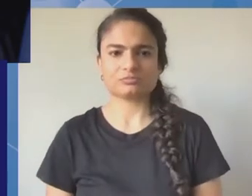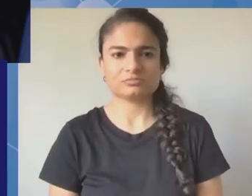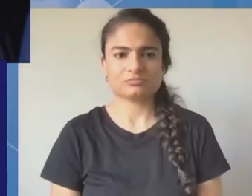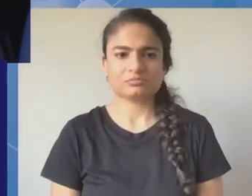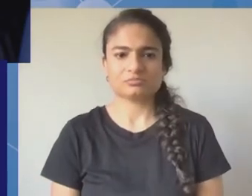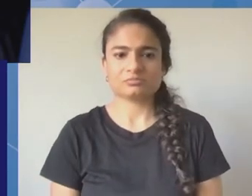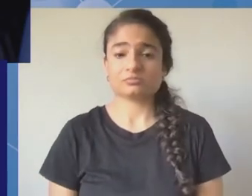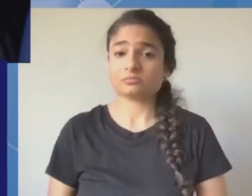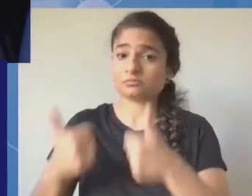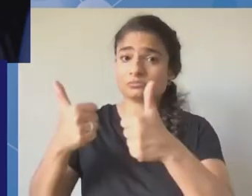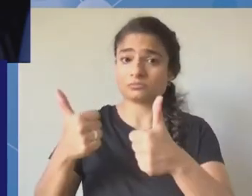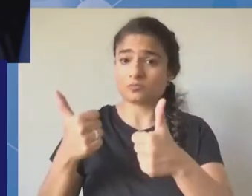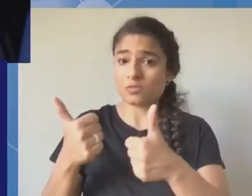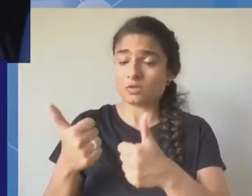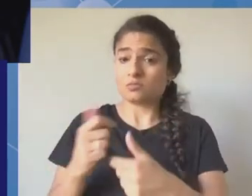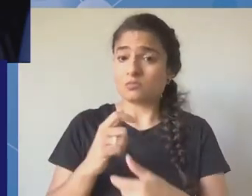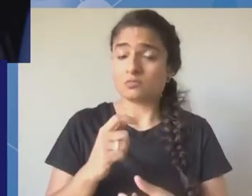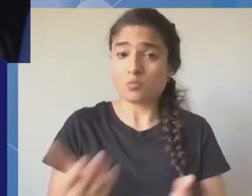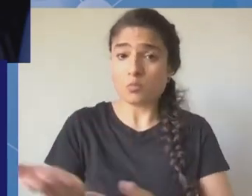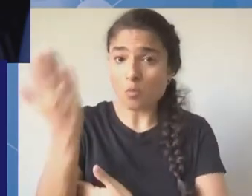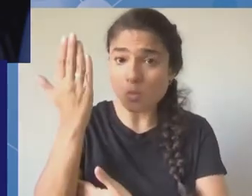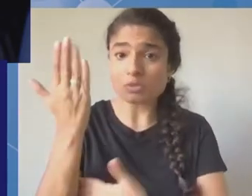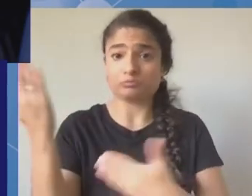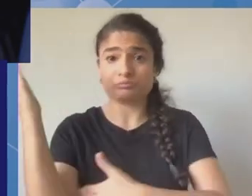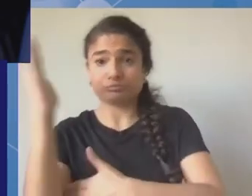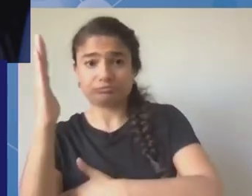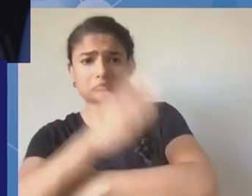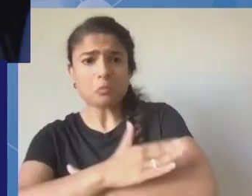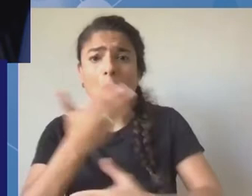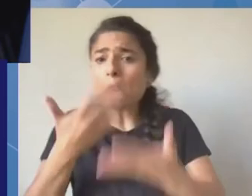你好，或者是晚上好的吧。我叫莉莉，